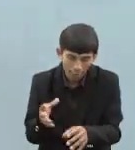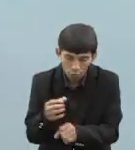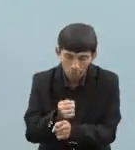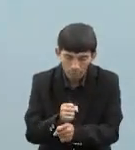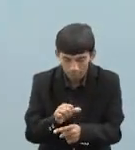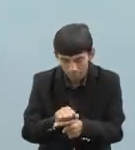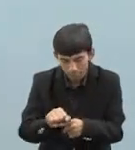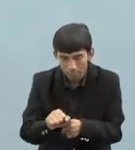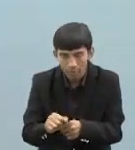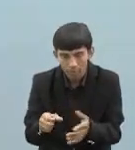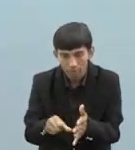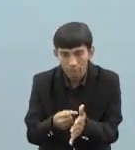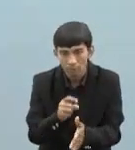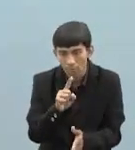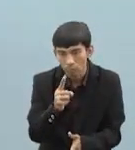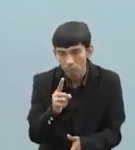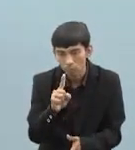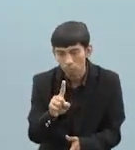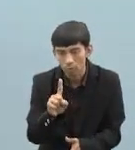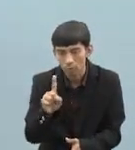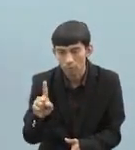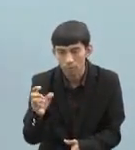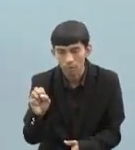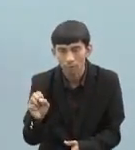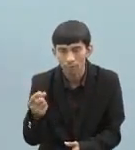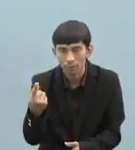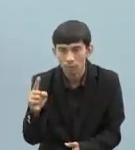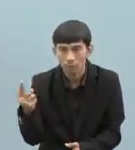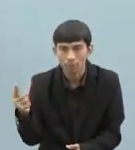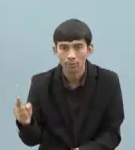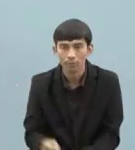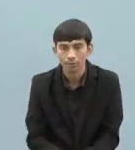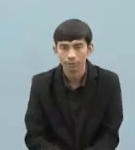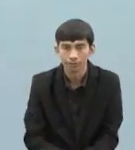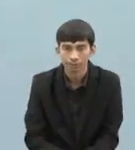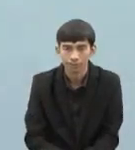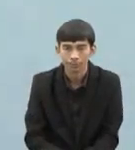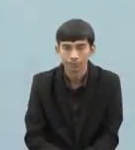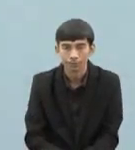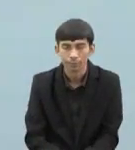Con ăn chậm nữa con, ở khi nằm hán. Tùm po tim rồi đâm rồi đập môi con.